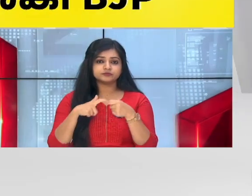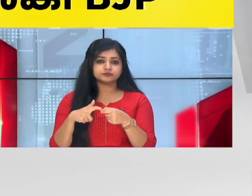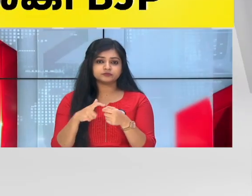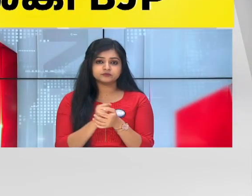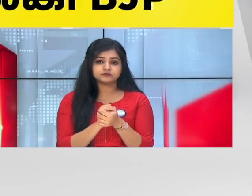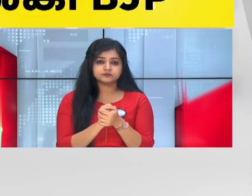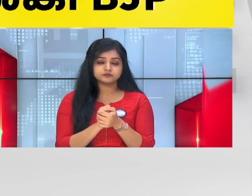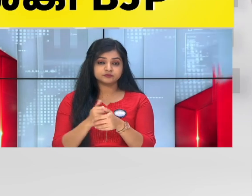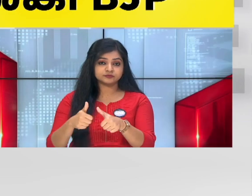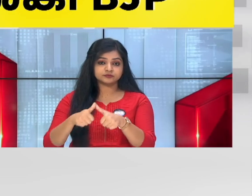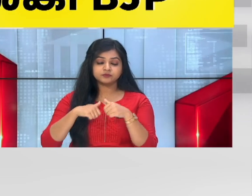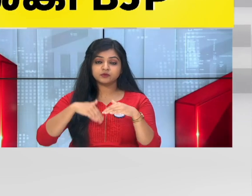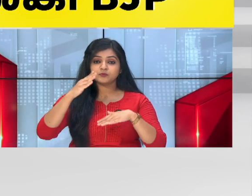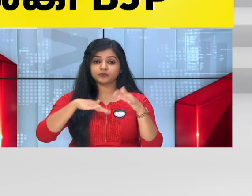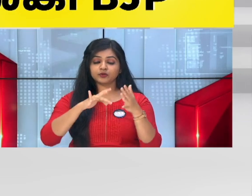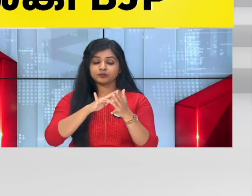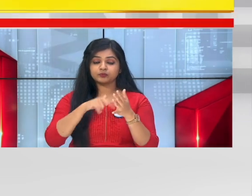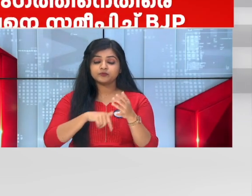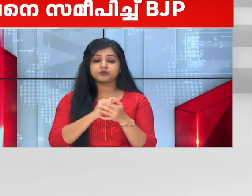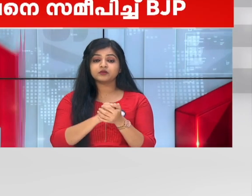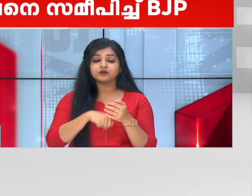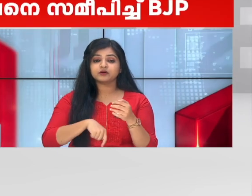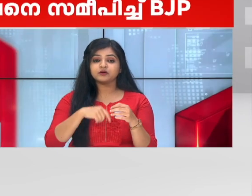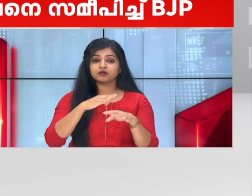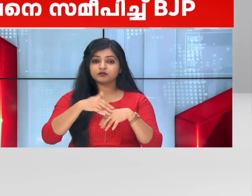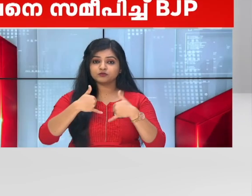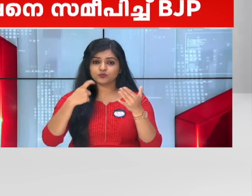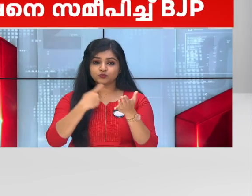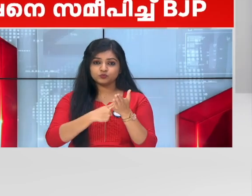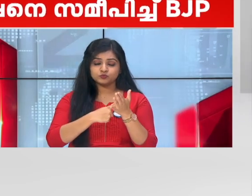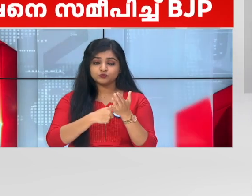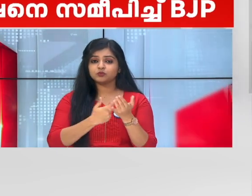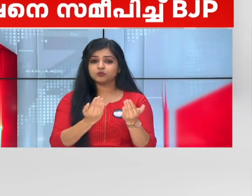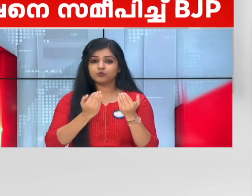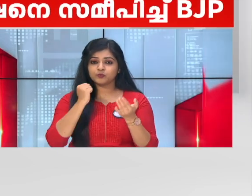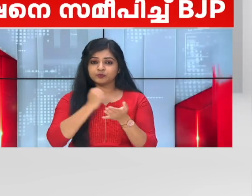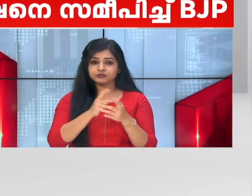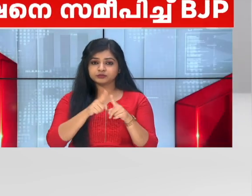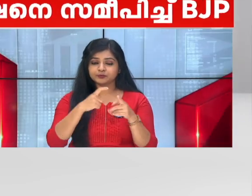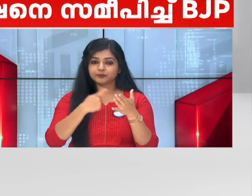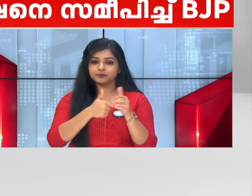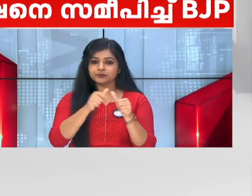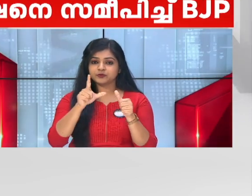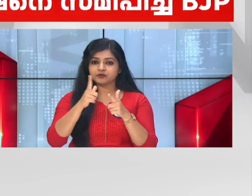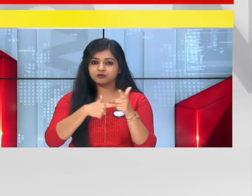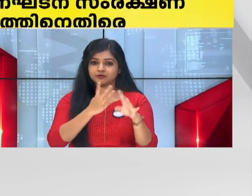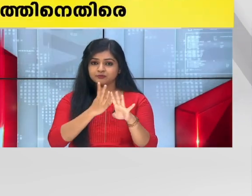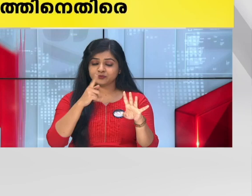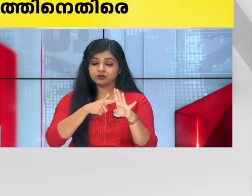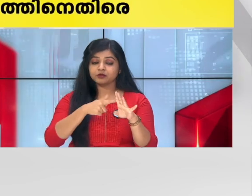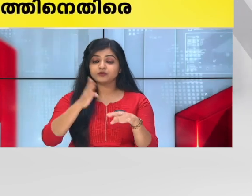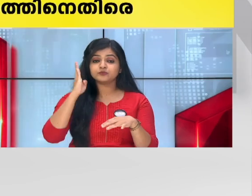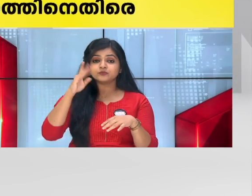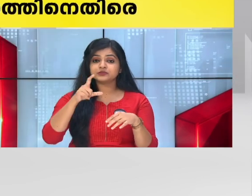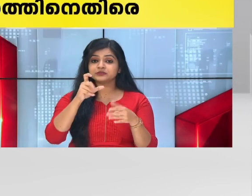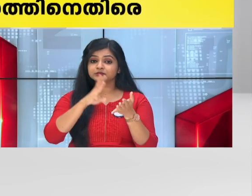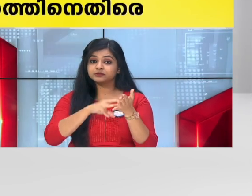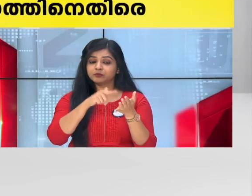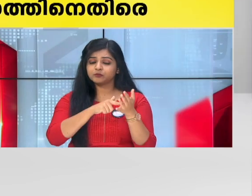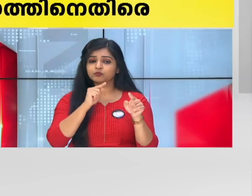മലപ്പുറത്ത് നടന്ന ഭരണഘടനാ സംരക്ഷണ റാലിയിൽ മുഖ്യമന്ത്രിയുടെ പ്രസംഗത്തിനെതിരെയാണ് നിലവിൽ പരാതിയുമായി ബി.ജെ.പി. രംഗത്ത് വന്നിരിക്കുന്നത്.